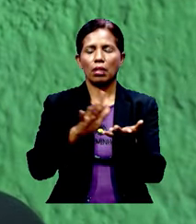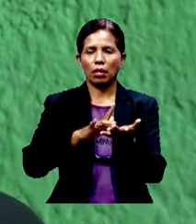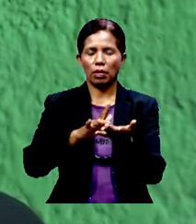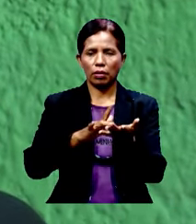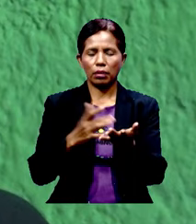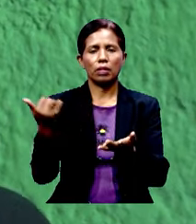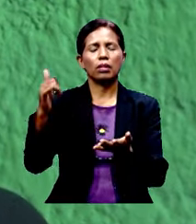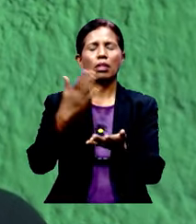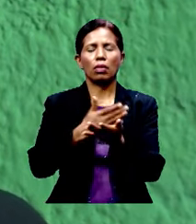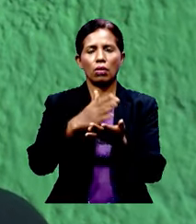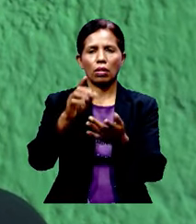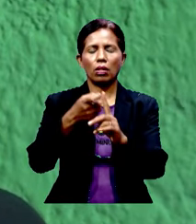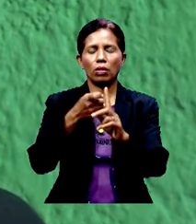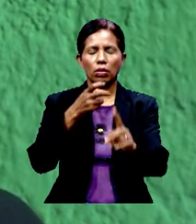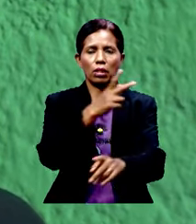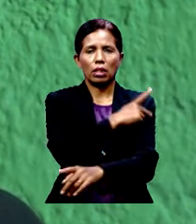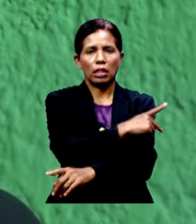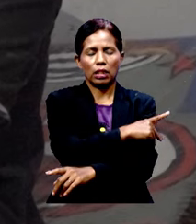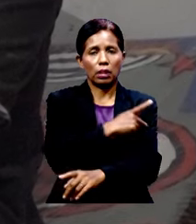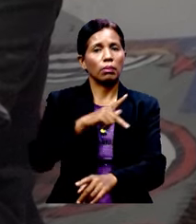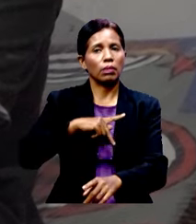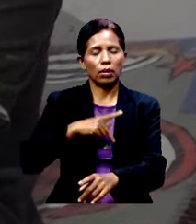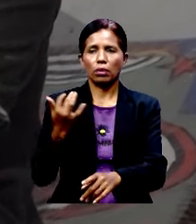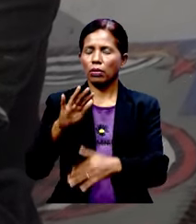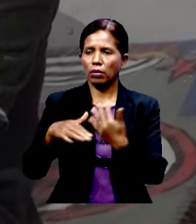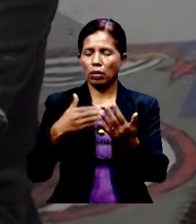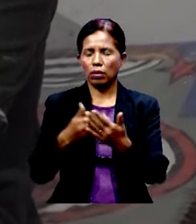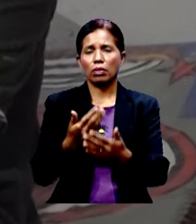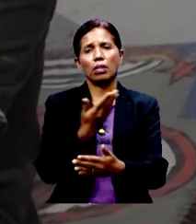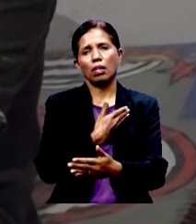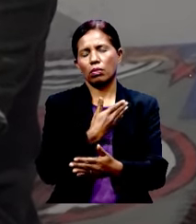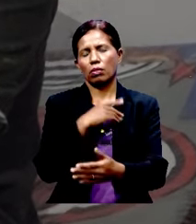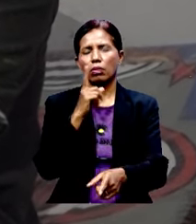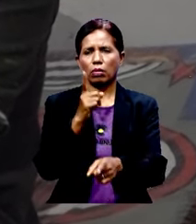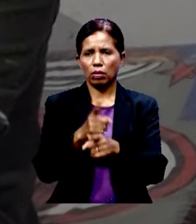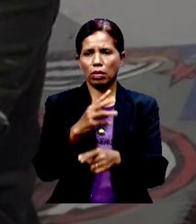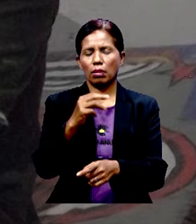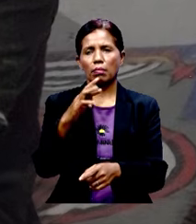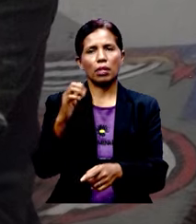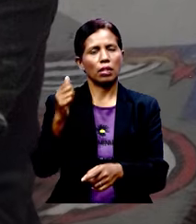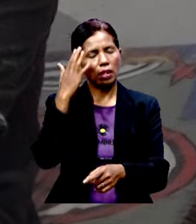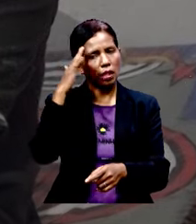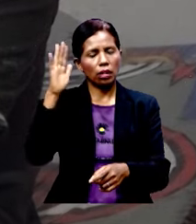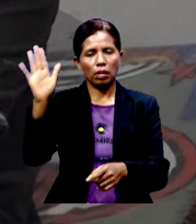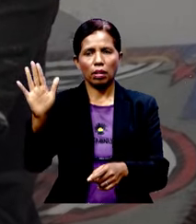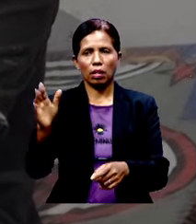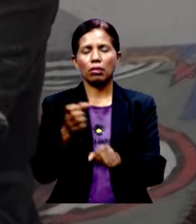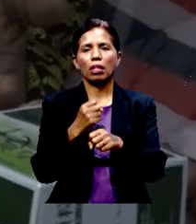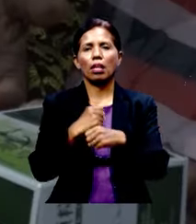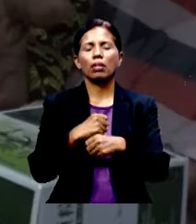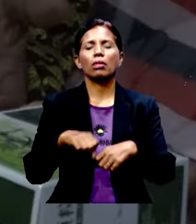nebe sira sosa husi klinika privada sira ho foling as tebes. No Maria do Hotel hatene ona atu halo tango